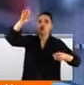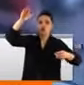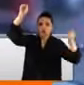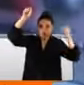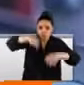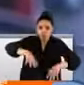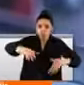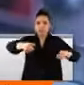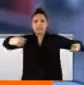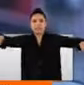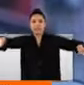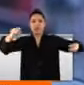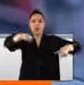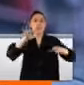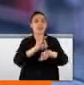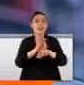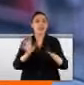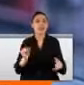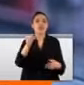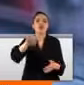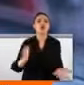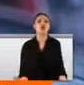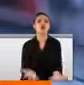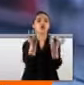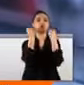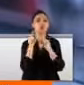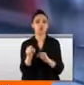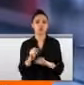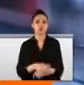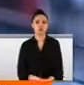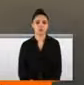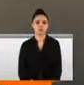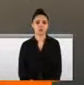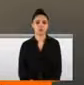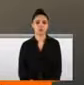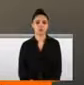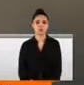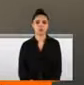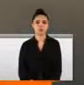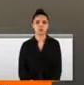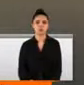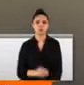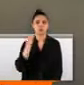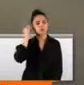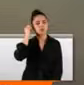Yorgan branda gibi gerildi, işte o anda çocuk kendini boşluğa bıraktı ve neyse ki yorganın üzerine düştü.